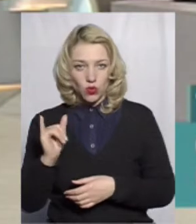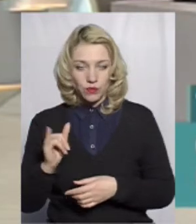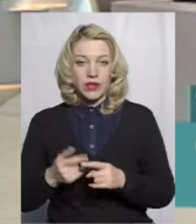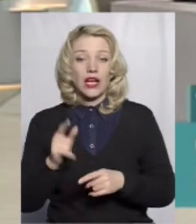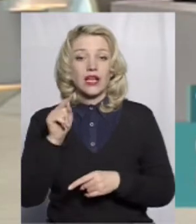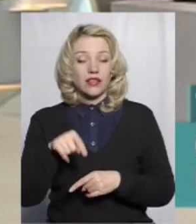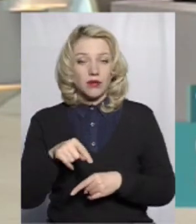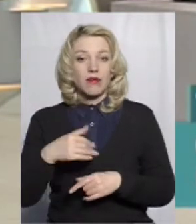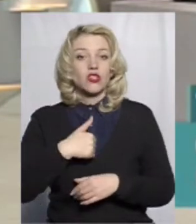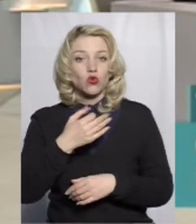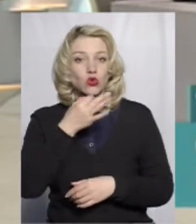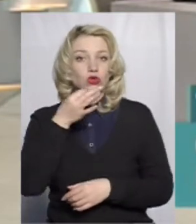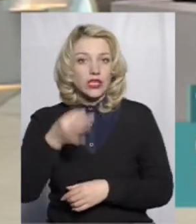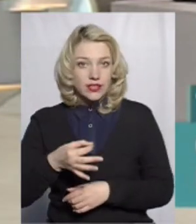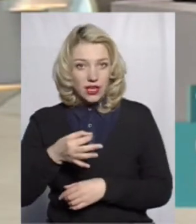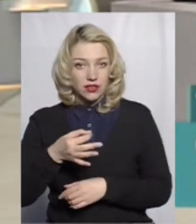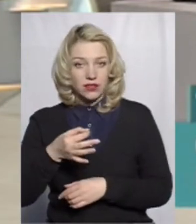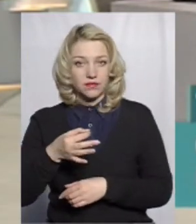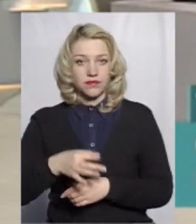менше, хочу більше сказати